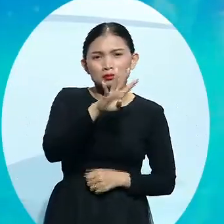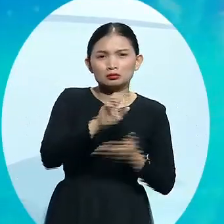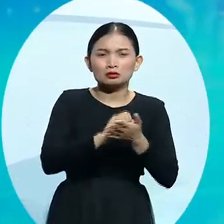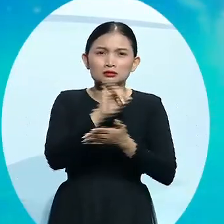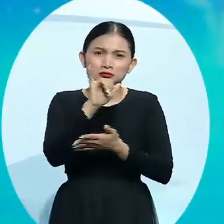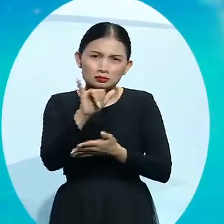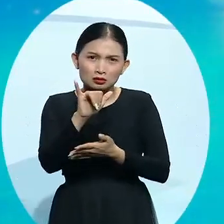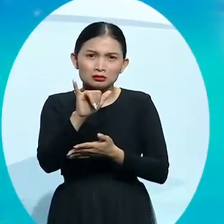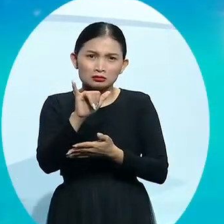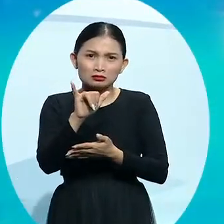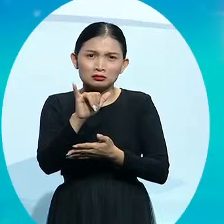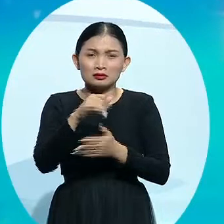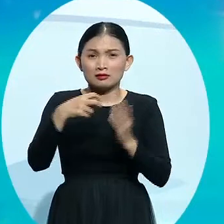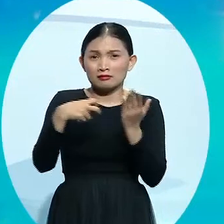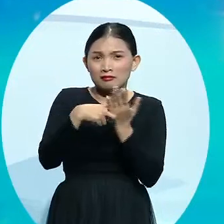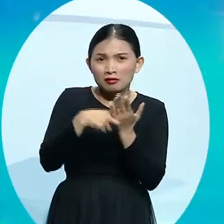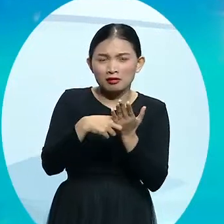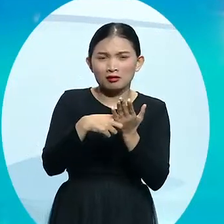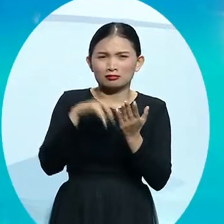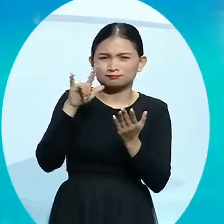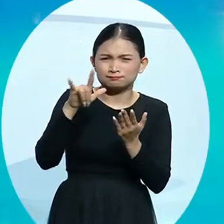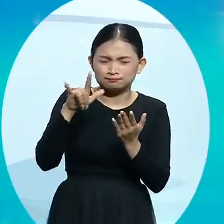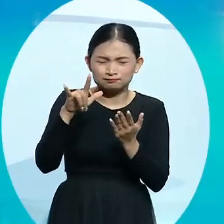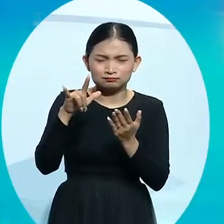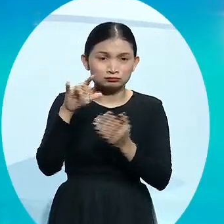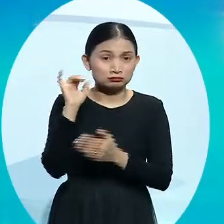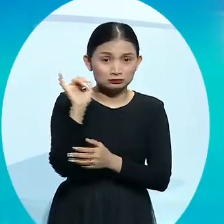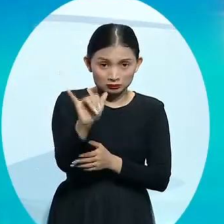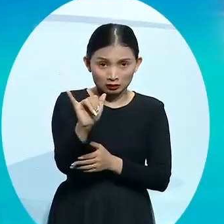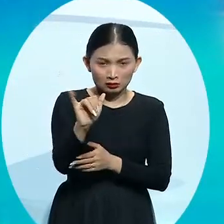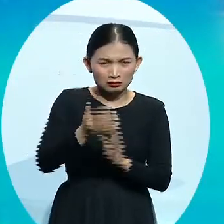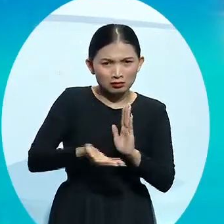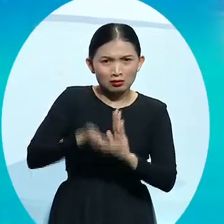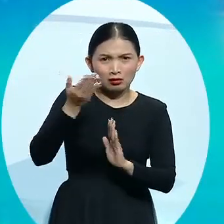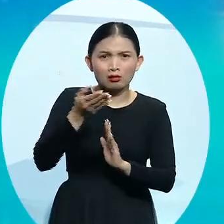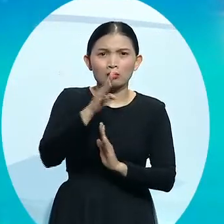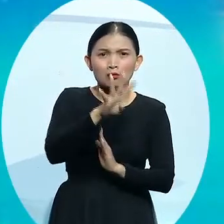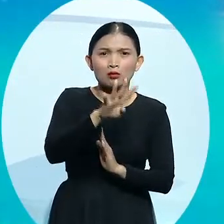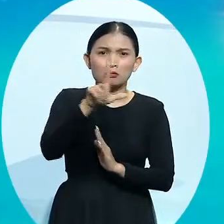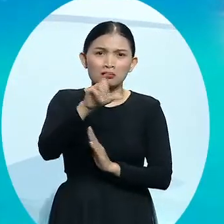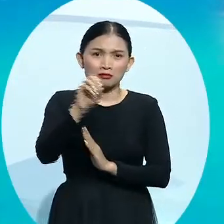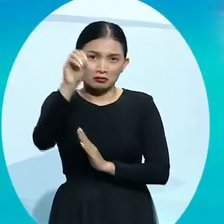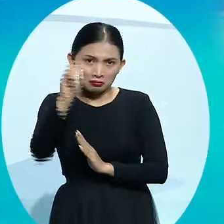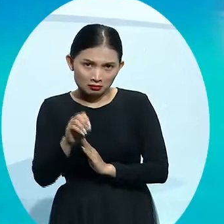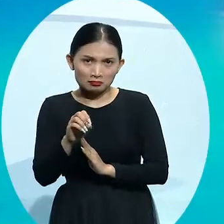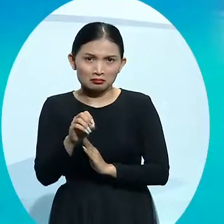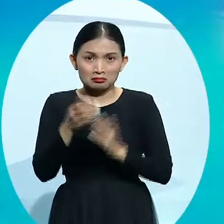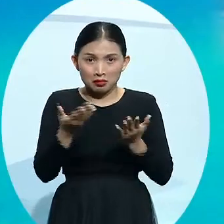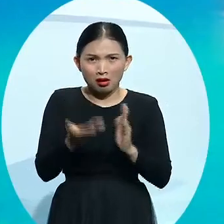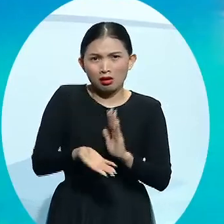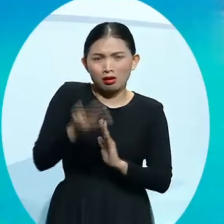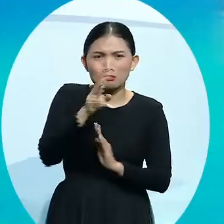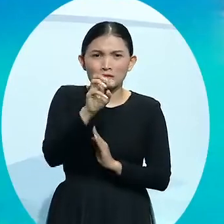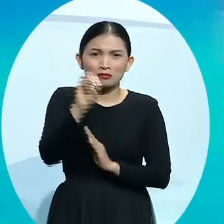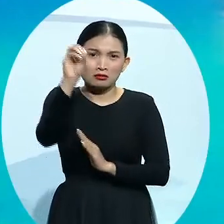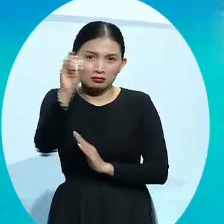thấy, giá vé của 6 hãng hàng không lớn nhất nước Mỹ đã tăng tới 47% kể từ tháng 1 và hiện ở mức cao hơn khoảng 30% so